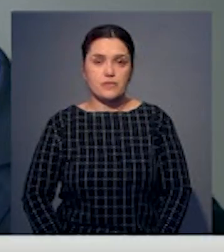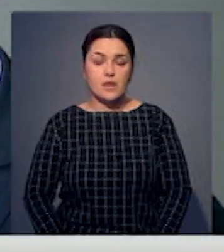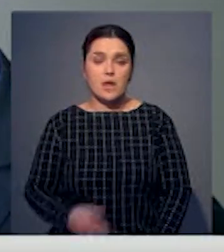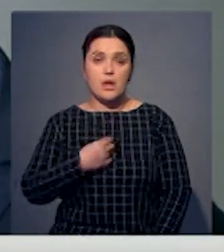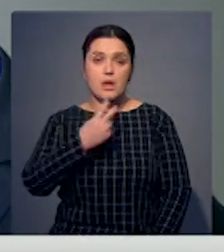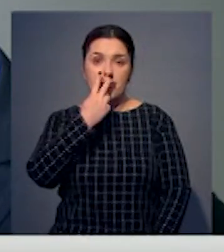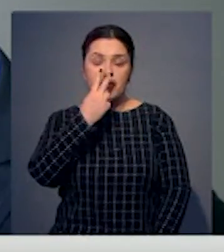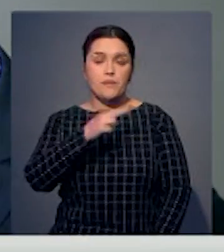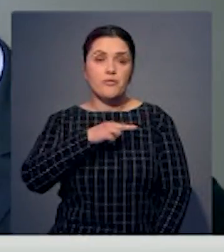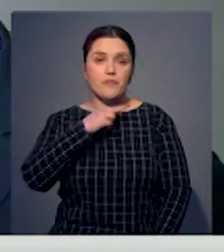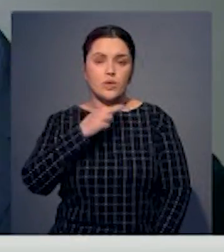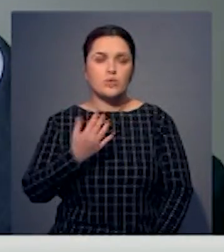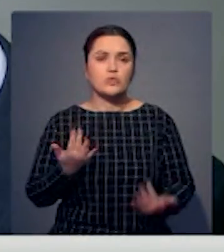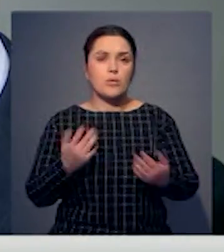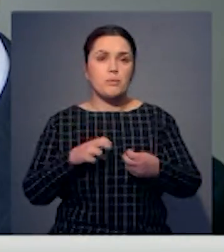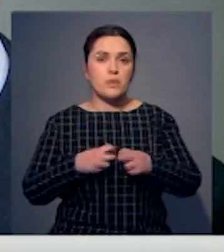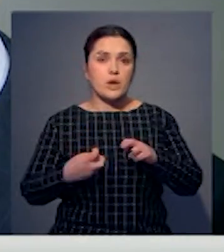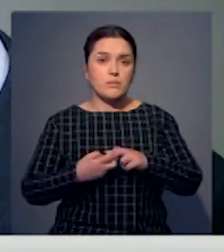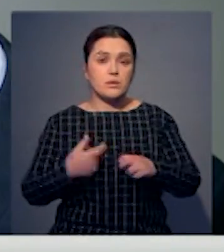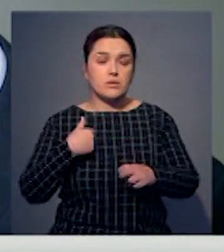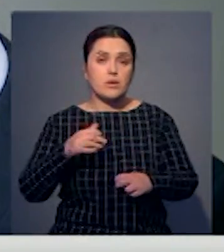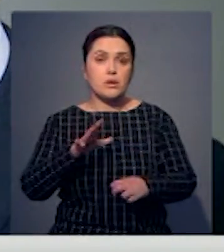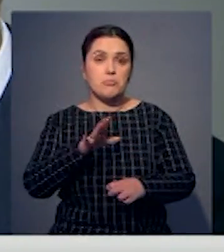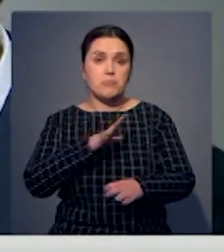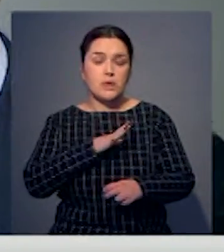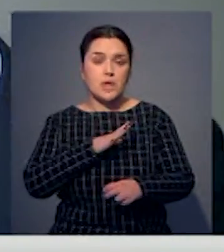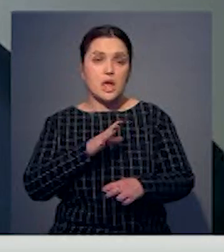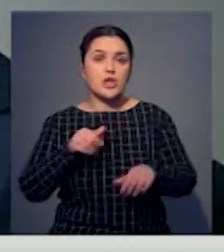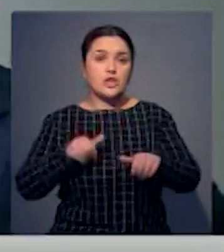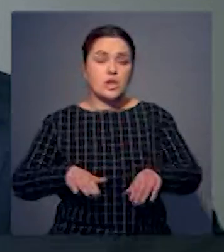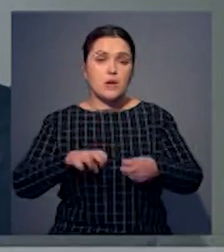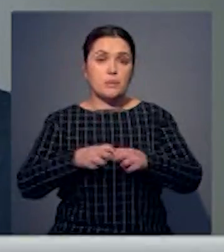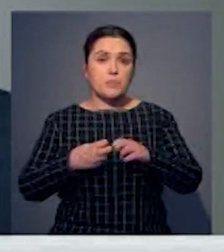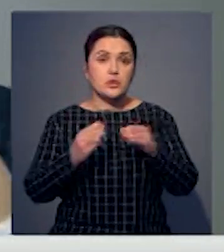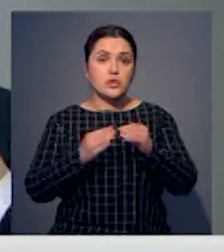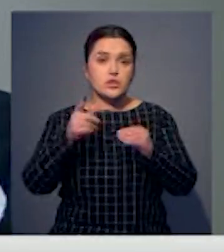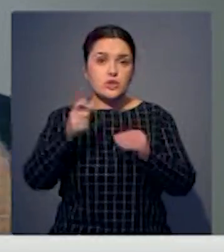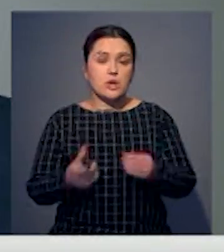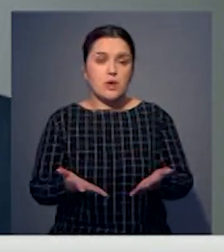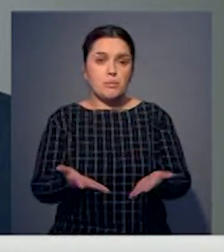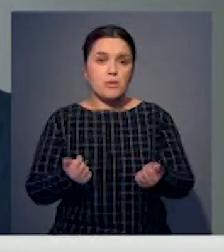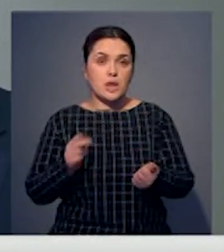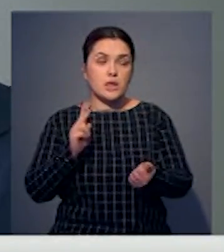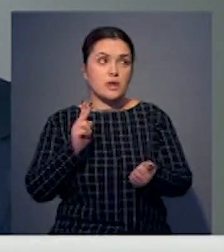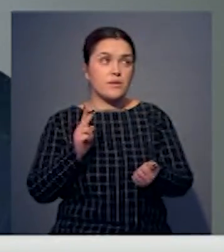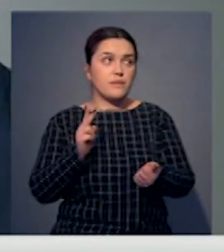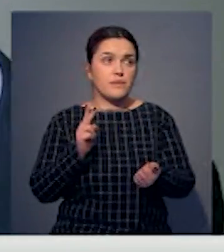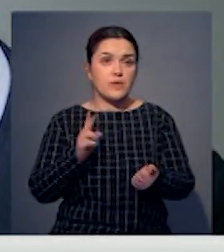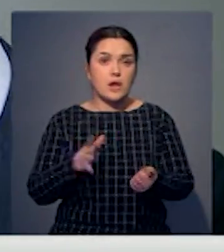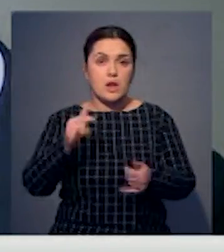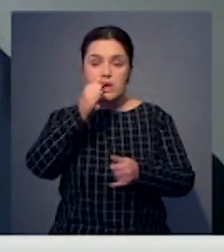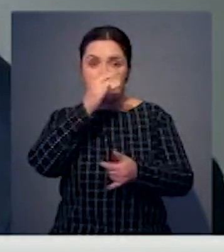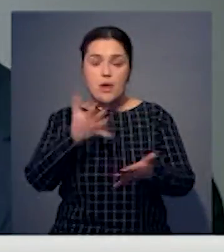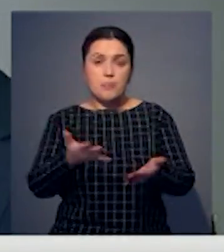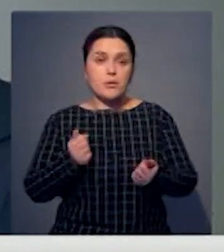таких было проблем в Алмате. Мы же решали вопросы. Там 10 человек получило квартиры. Только они не могли просто получить эти квартиры